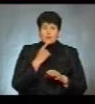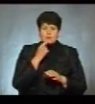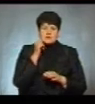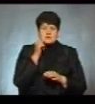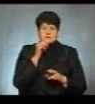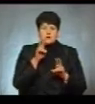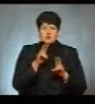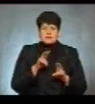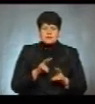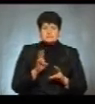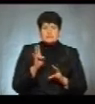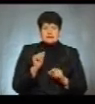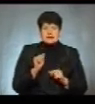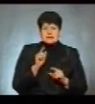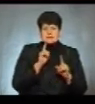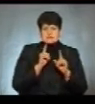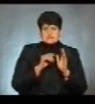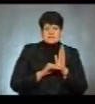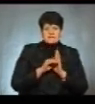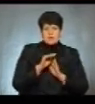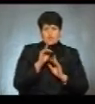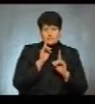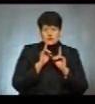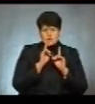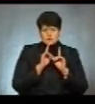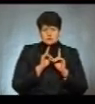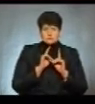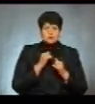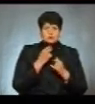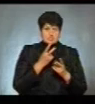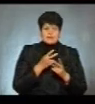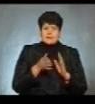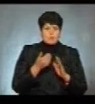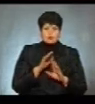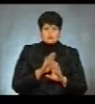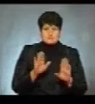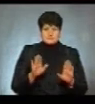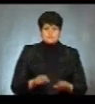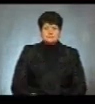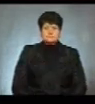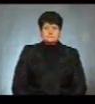розглядатиметься на сесії Верховної Ради. Тож долучайтеся і не пропустіть. На все добре.